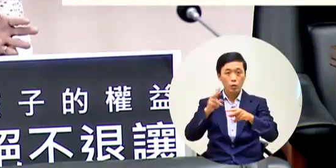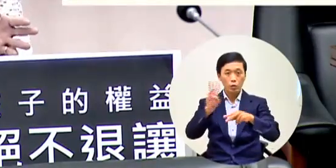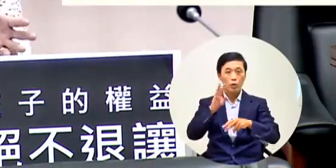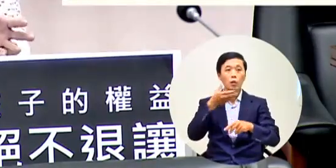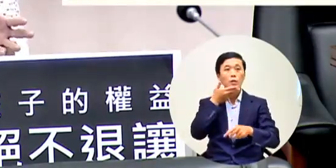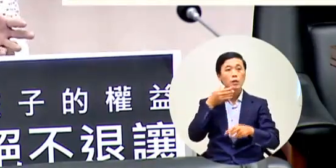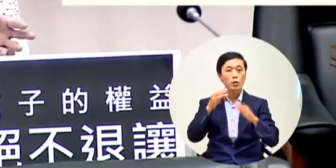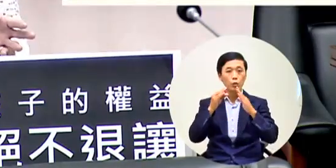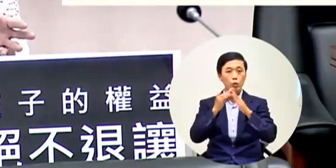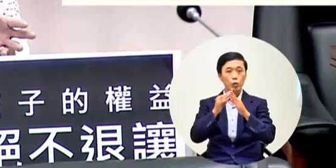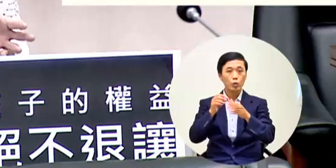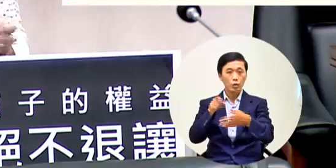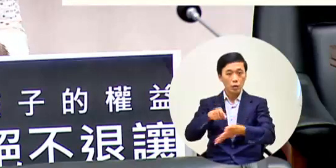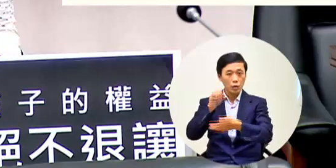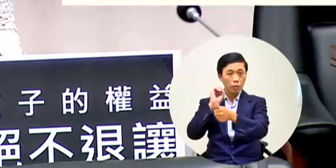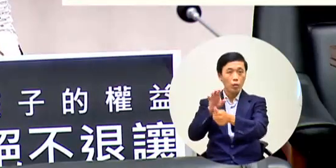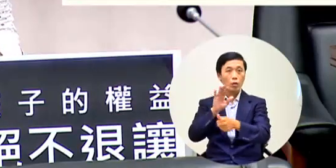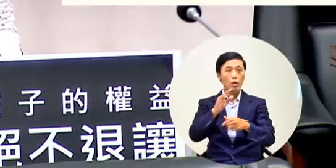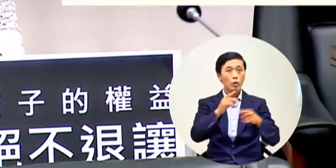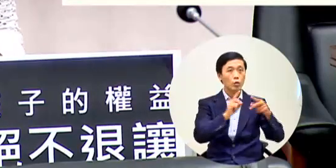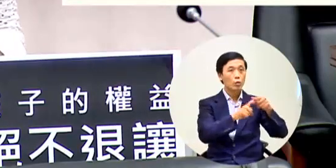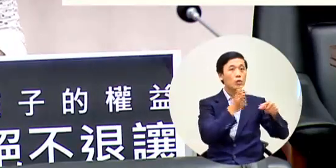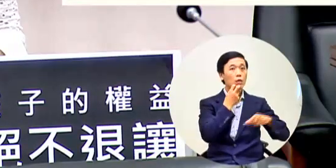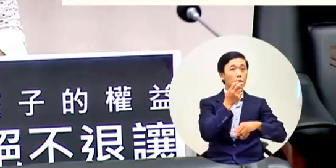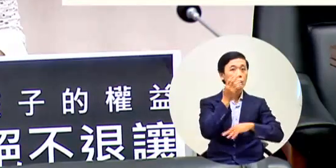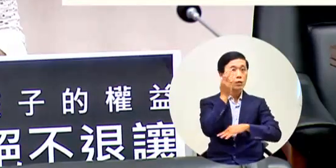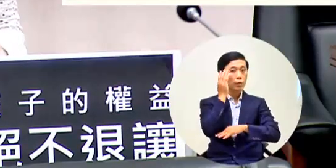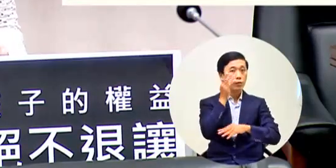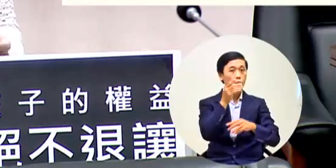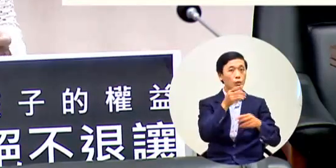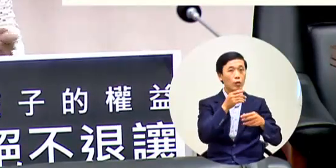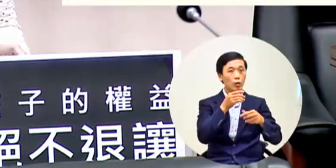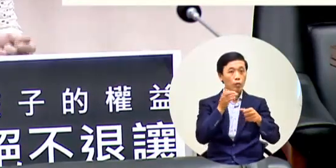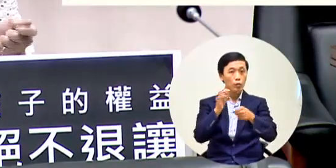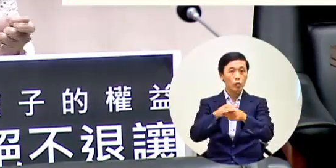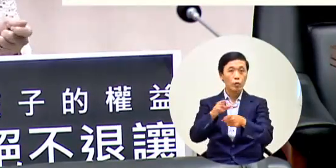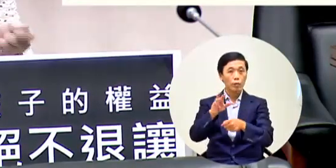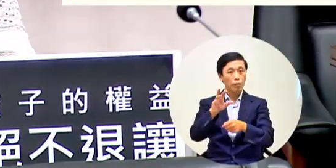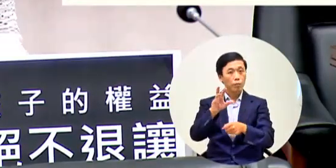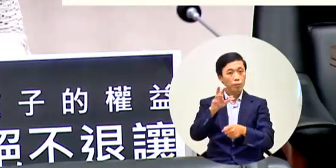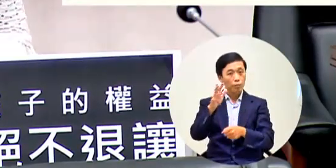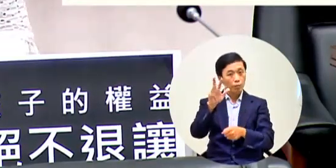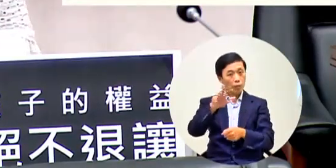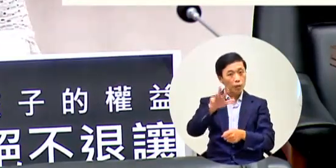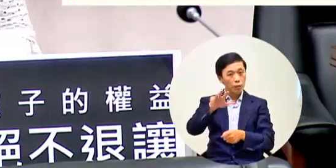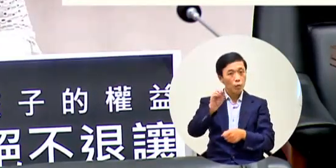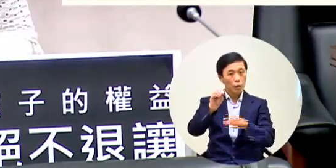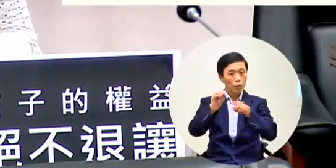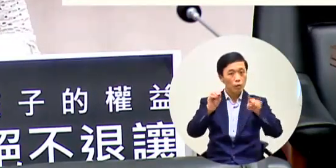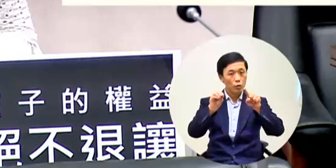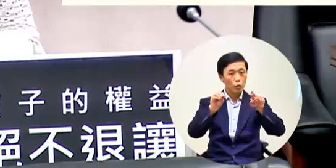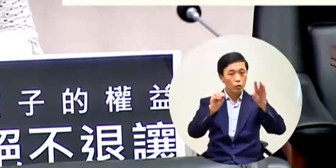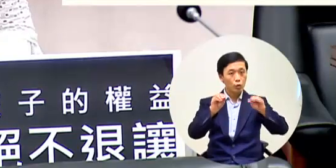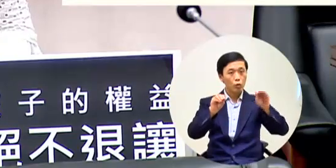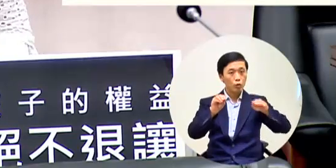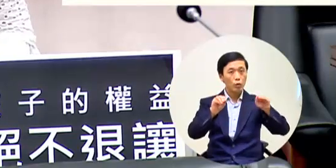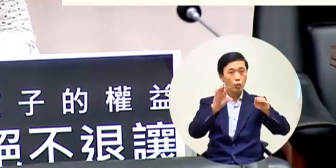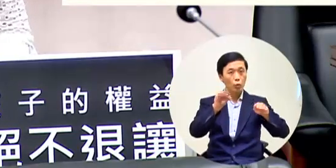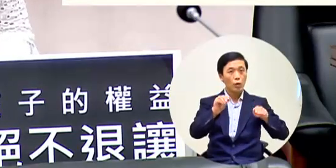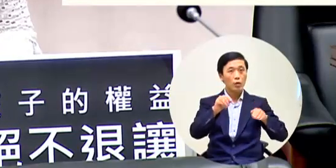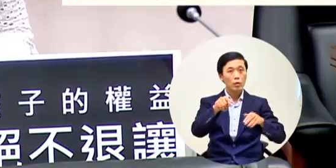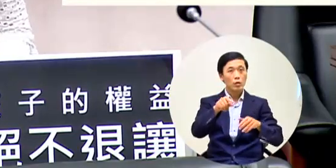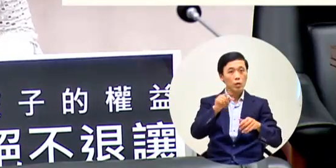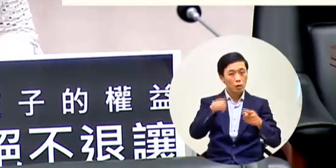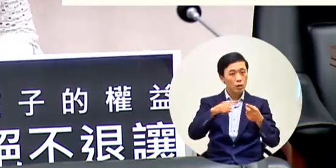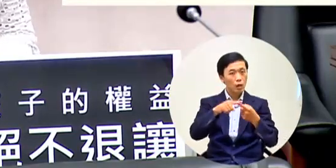的中央补助总经费大概是8-9千万嘛，但是你们招标的 总金额只有6000多，应该还